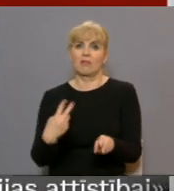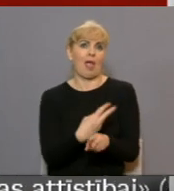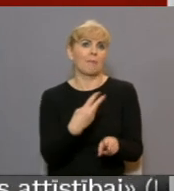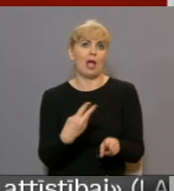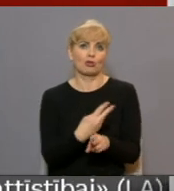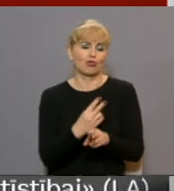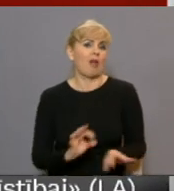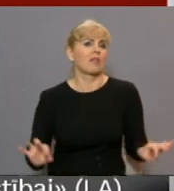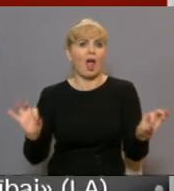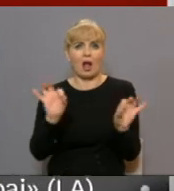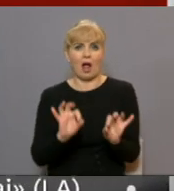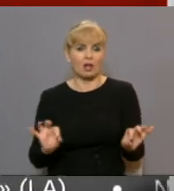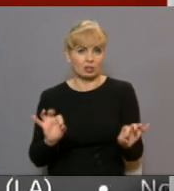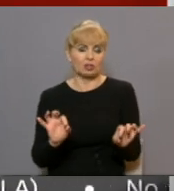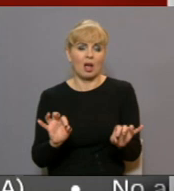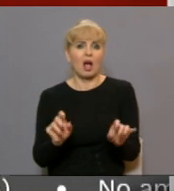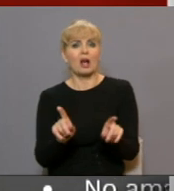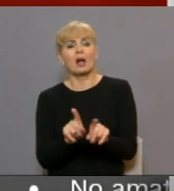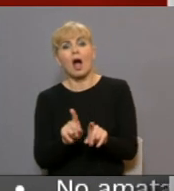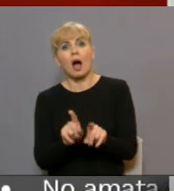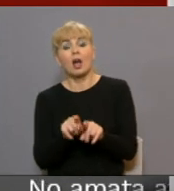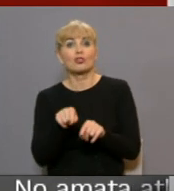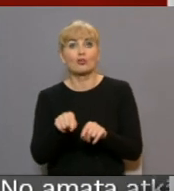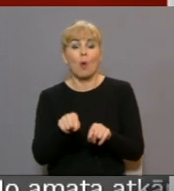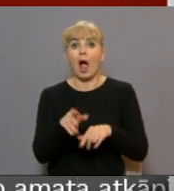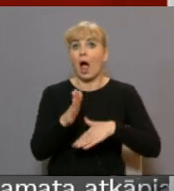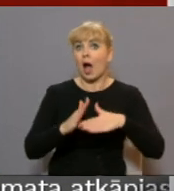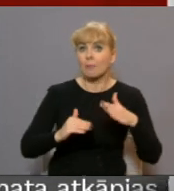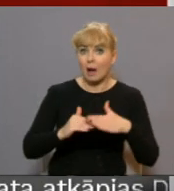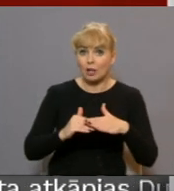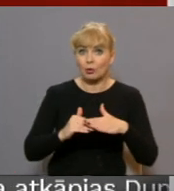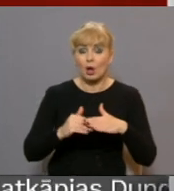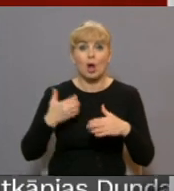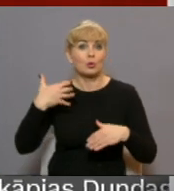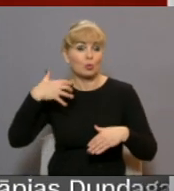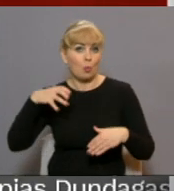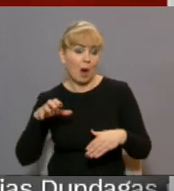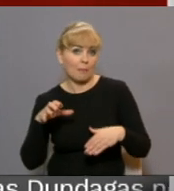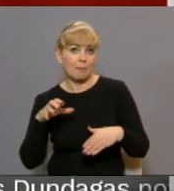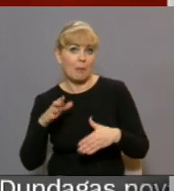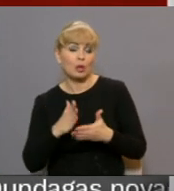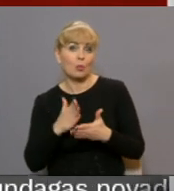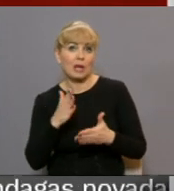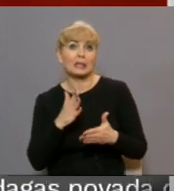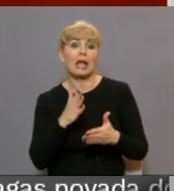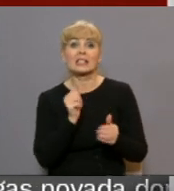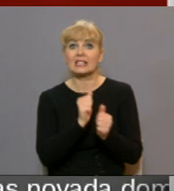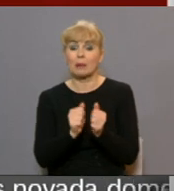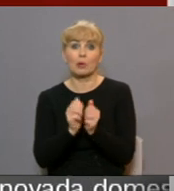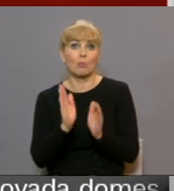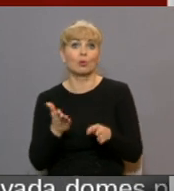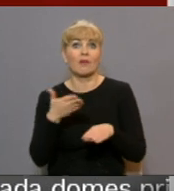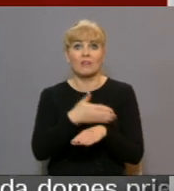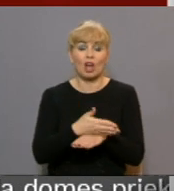neiemaisīšos nekādā ziņā, arī tādā ziņā, nu, ja es ar šo amatu, es tur domāju, būtu noteikti stipri biežāks viesis, nekā es